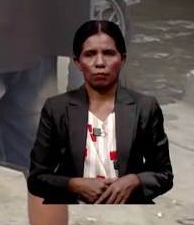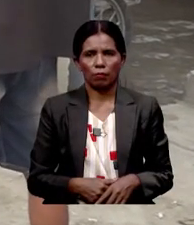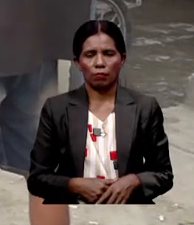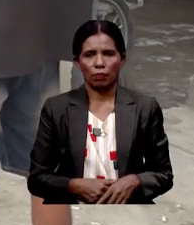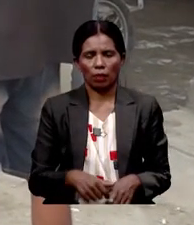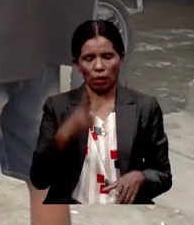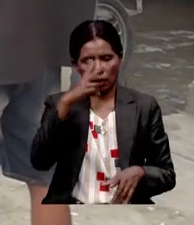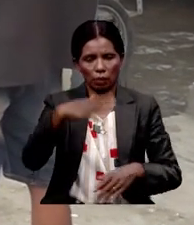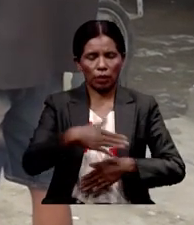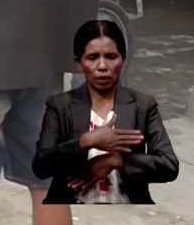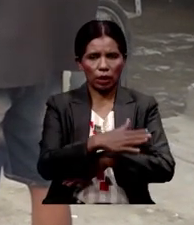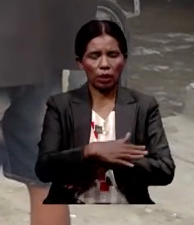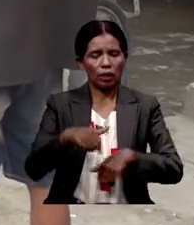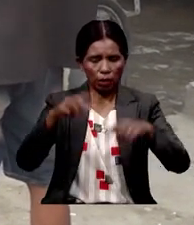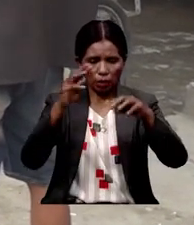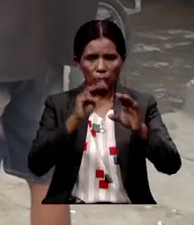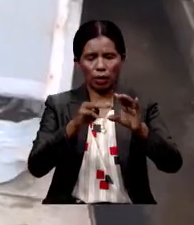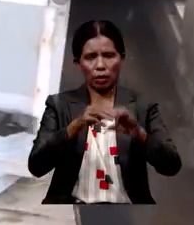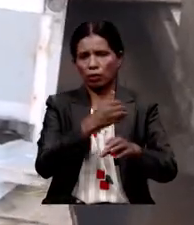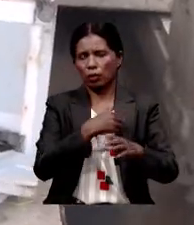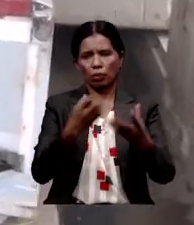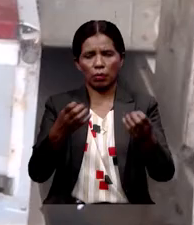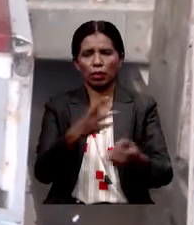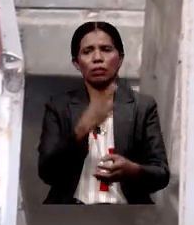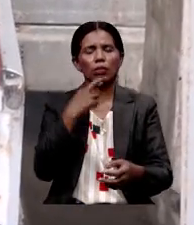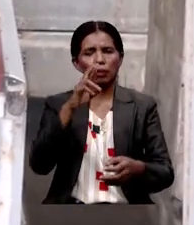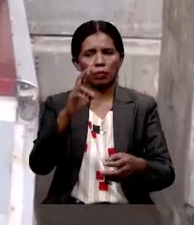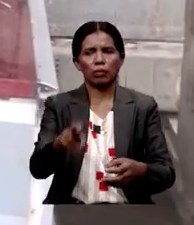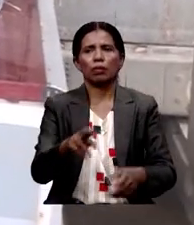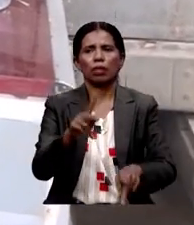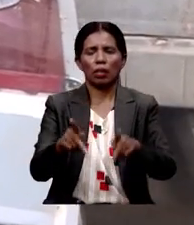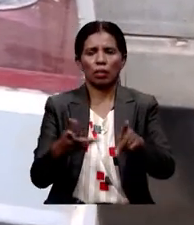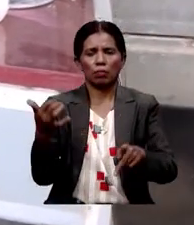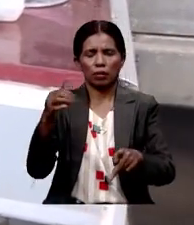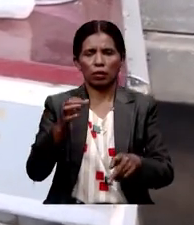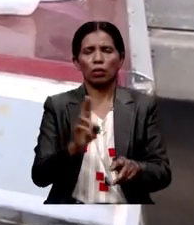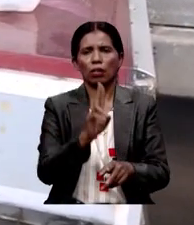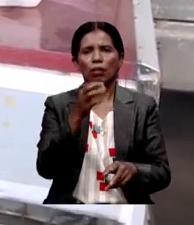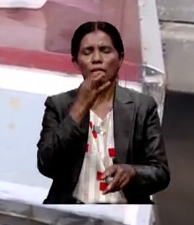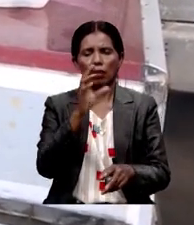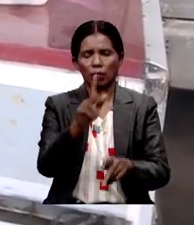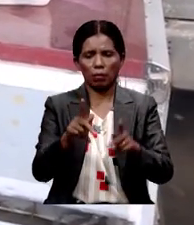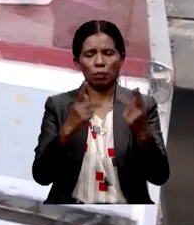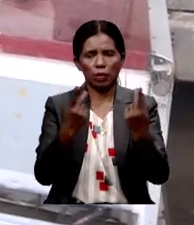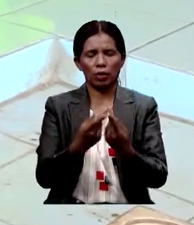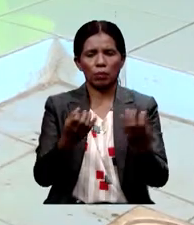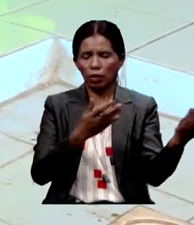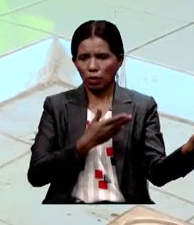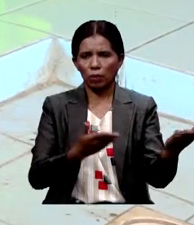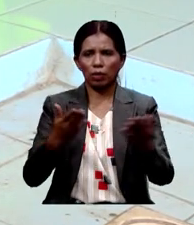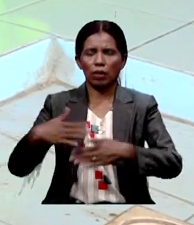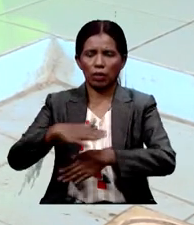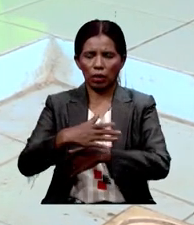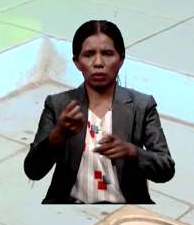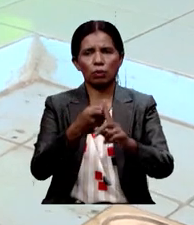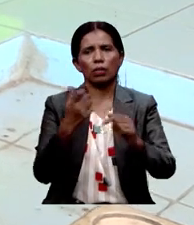Hare ba ikan iha mercado rai larang nebe sedak suficiente atu responde necesidade consumidor sira nune iha empresa barak mak importatan ikan usirai